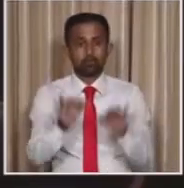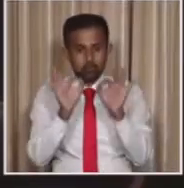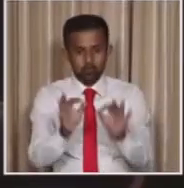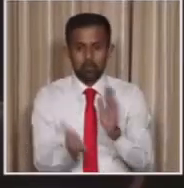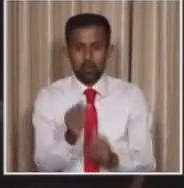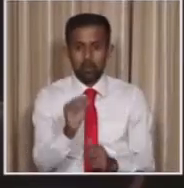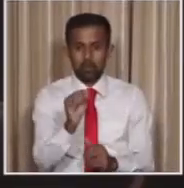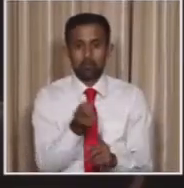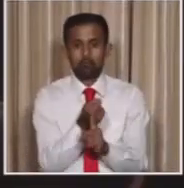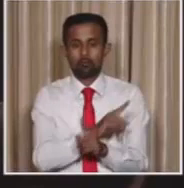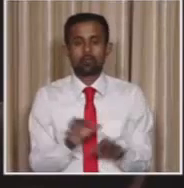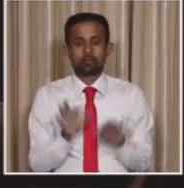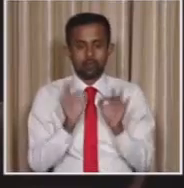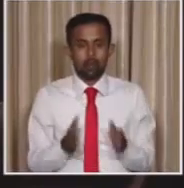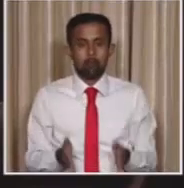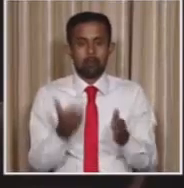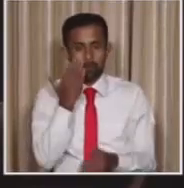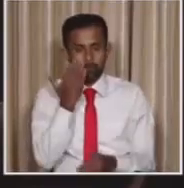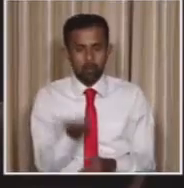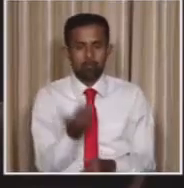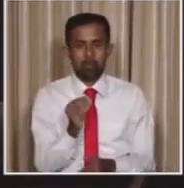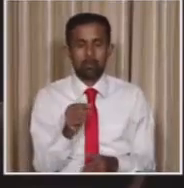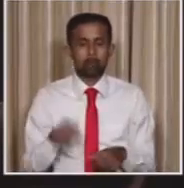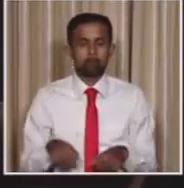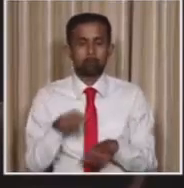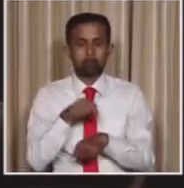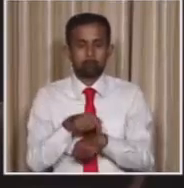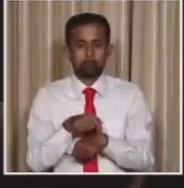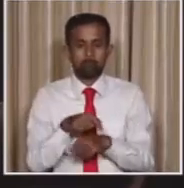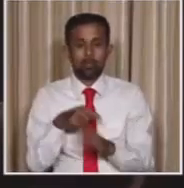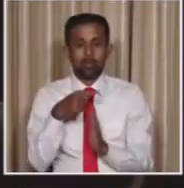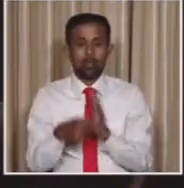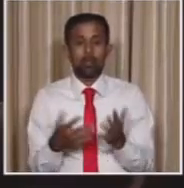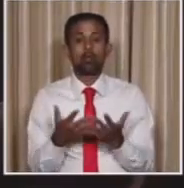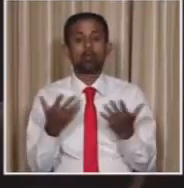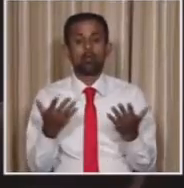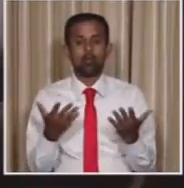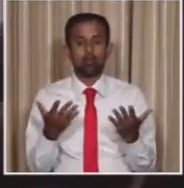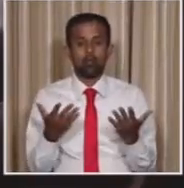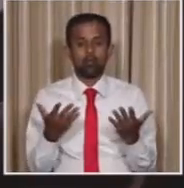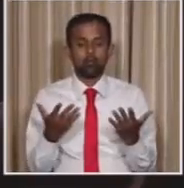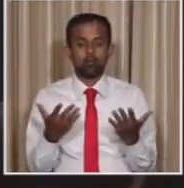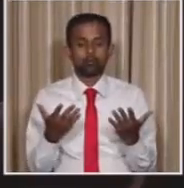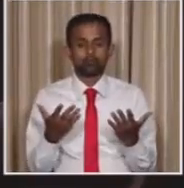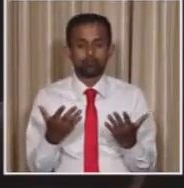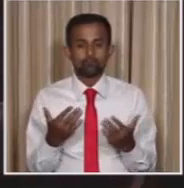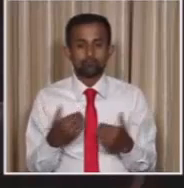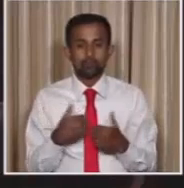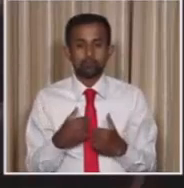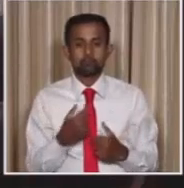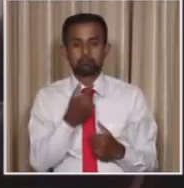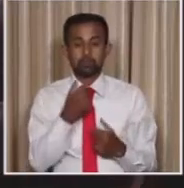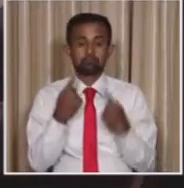නම් අනිත් අයට හරියට පාර පෙන්නවා නම් මේ වෙනකොට මේ රට කොතනද කියන එක හැබැයි මොකද කරන්නේ අද වීරයෝ